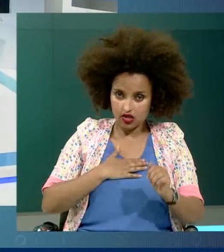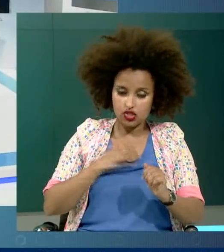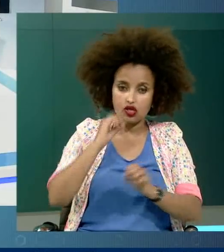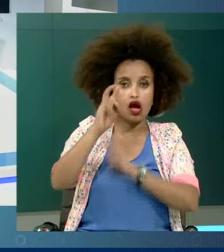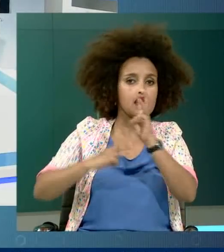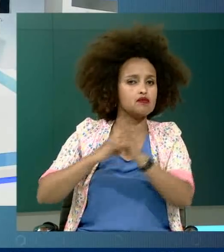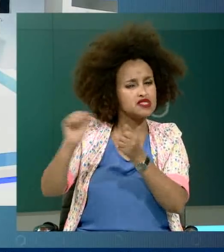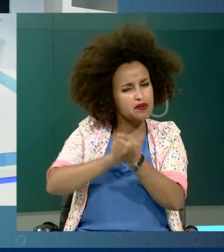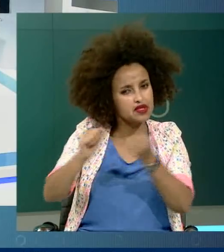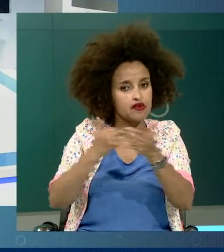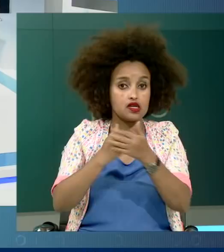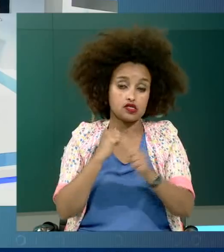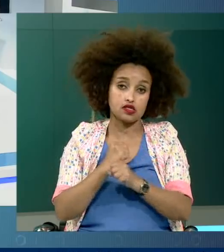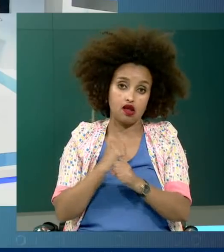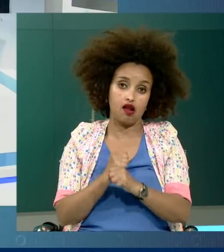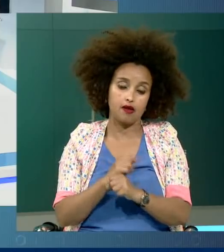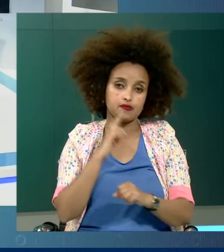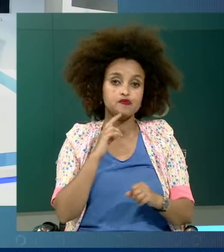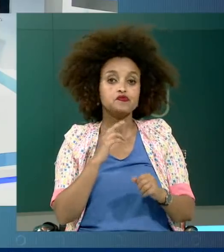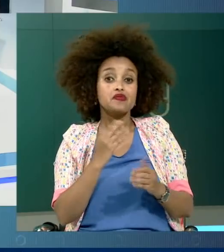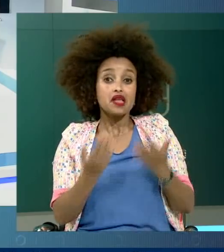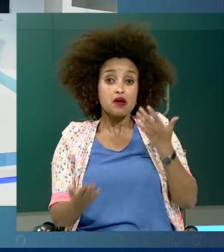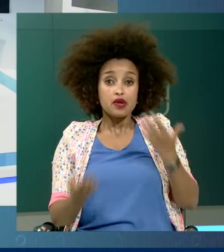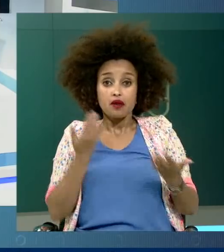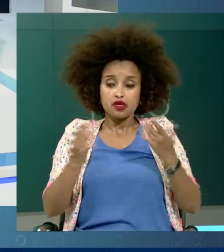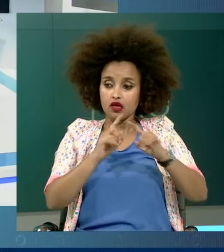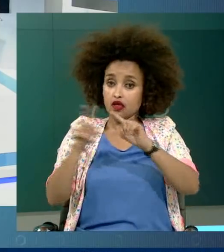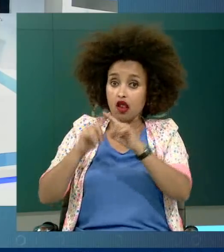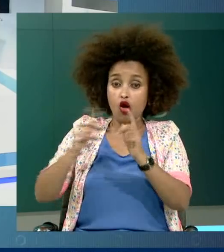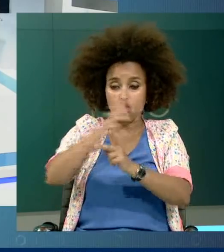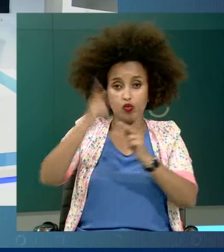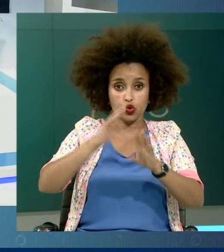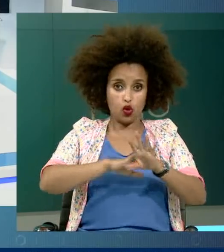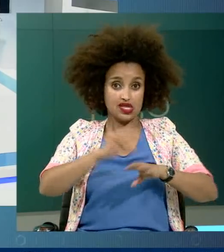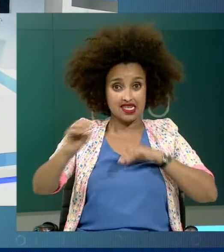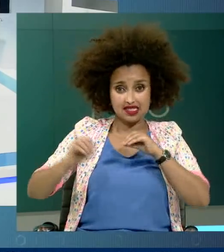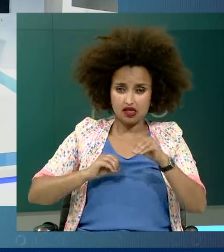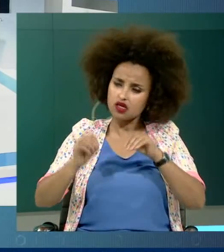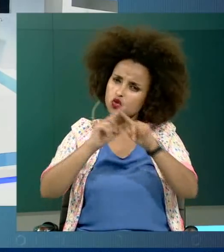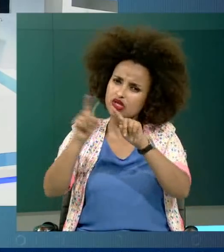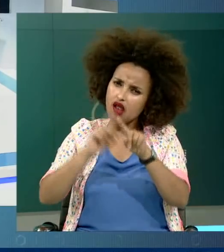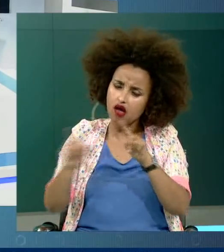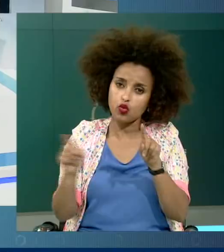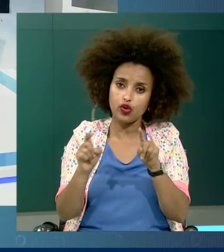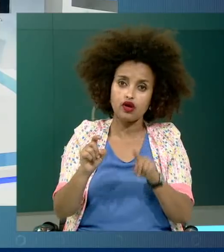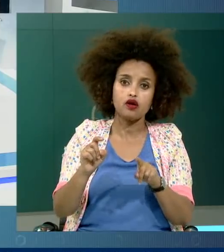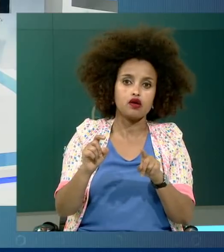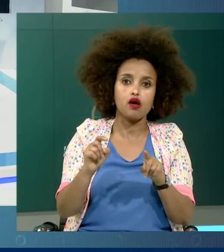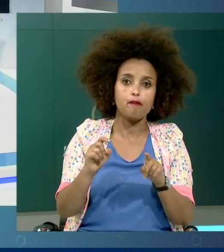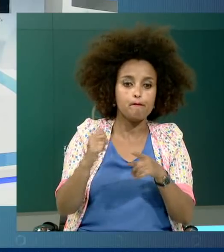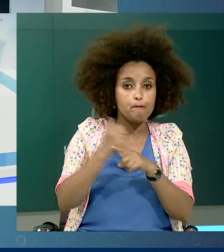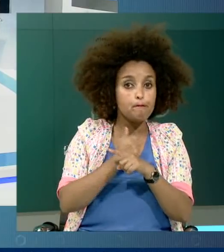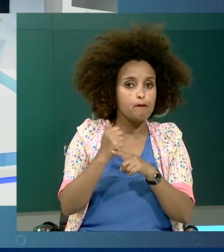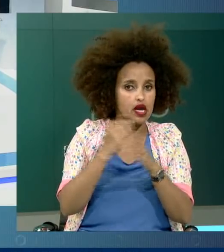ምናልባት እንግዲህ በተለያዩ ቦታዎች ላይ ስትንቀሳቀሱ የተለያዩ የኪነ ጥበብ ባለሙያዎችን በተለይ እንደዚህ